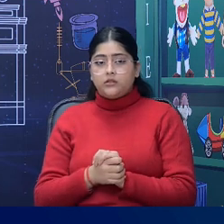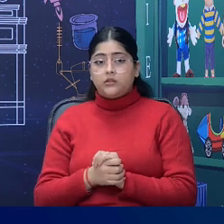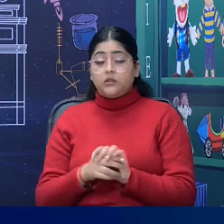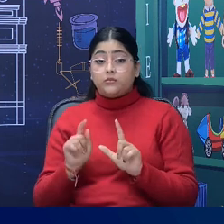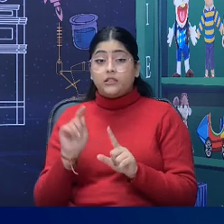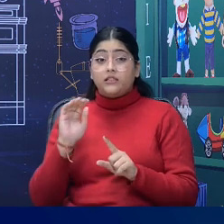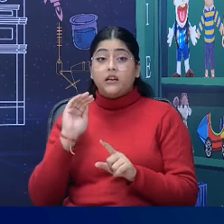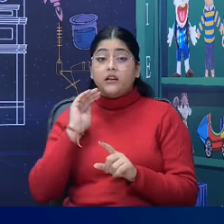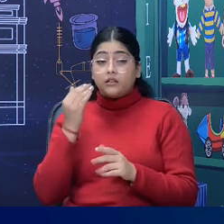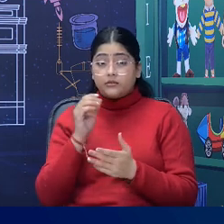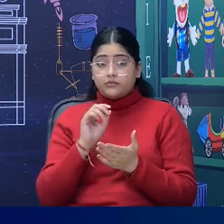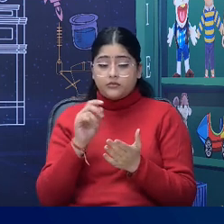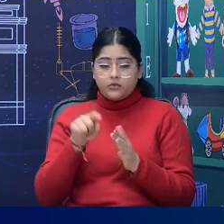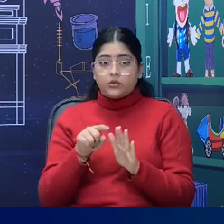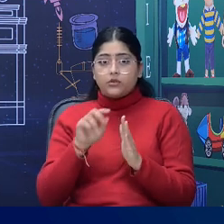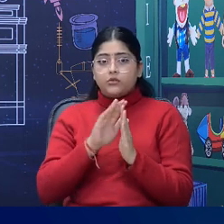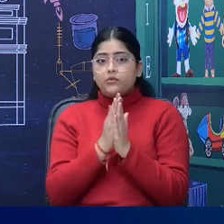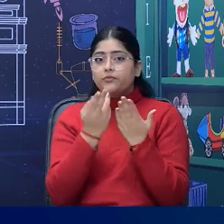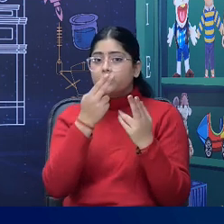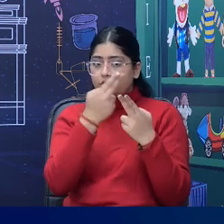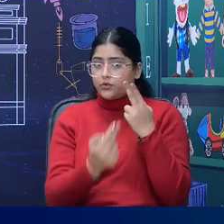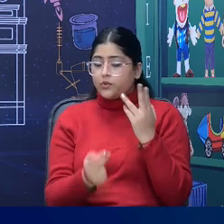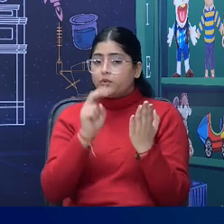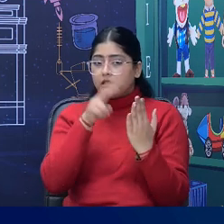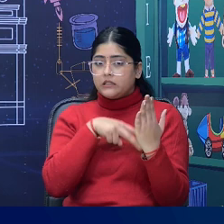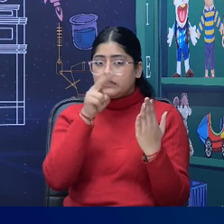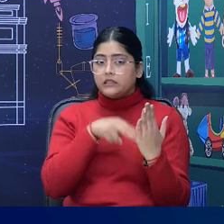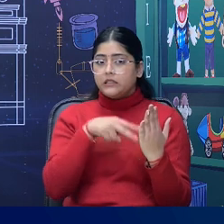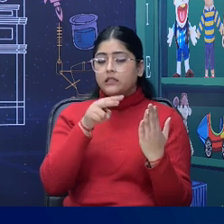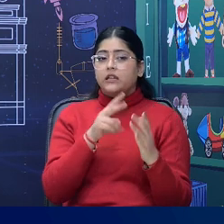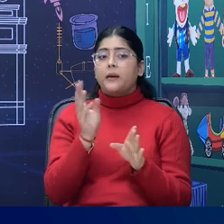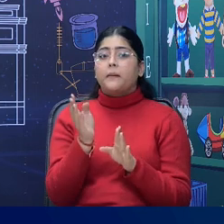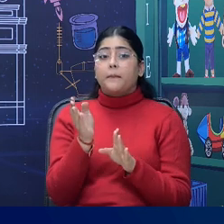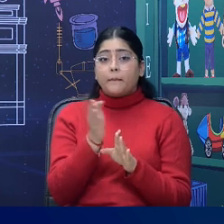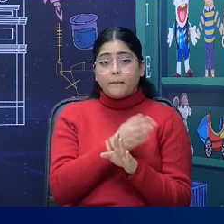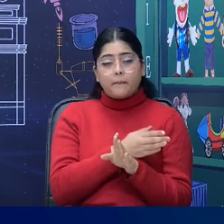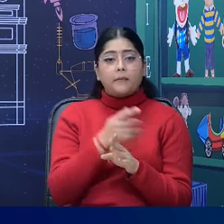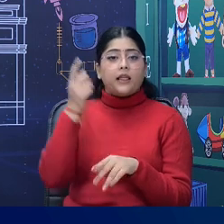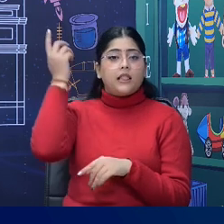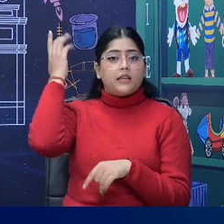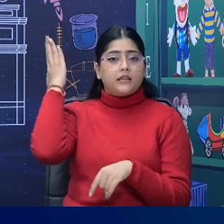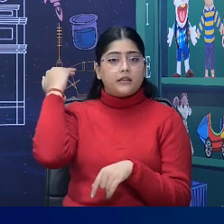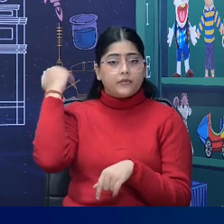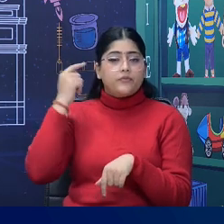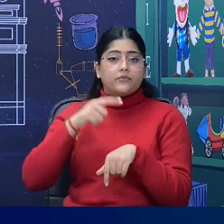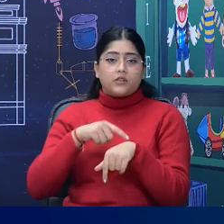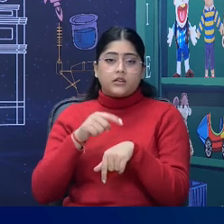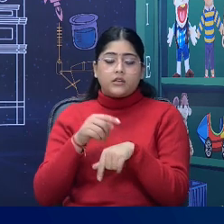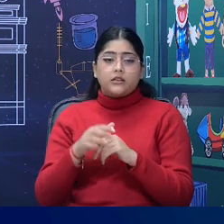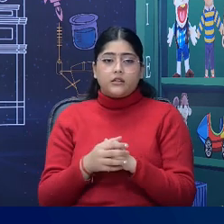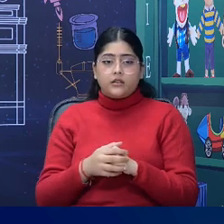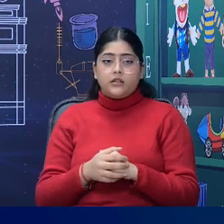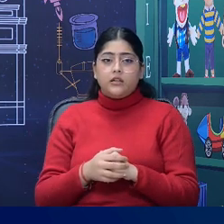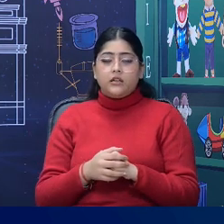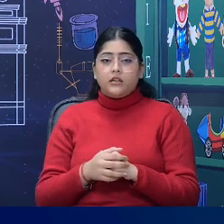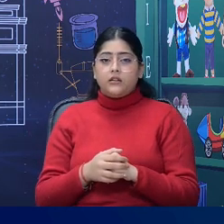पढ़े आप सभी छात्र से छात्रों से मेरा निवेदन है तो थोड़ा सा पहले के समय में जाकर देखें कि उस समय की स्थितियों के हिसाब से देखें